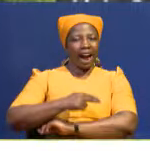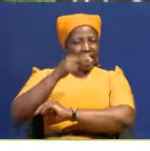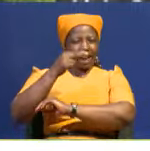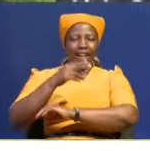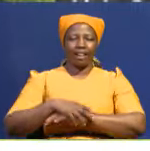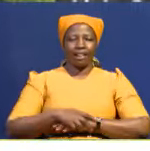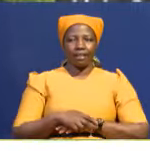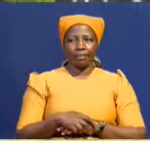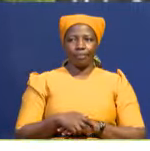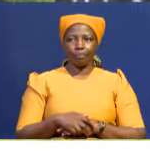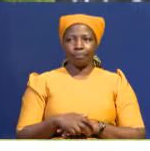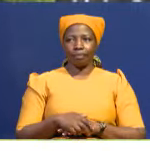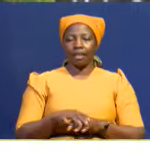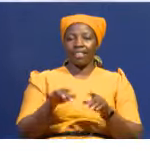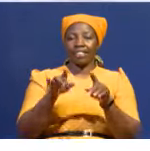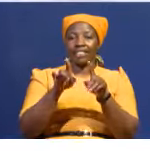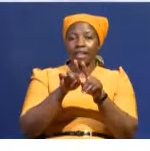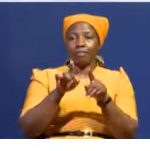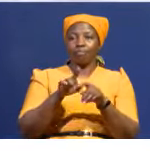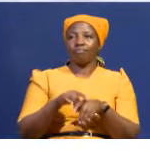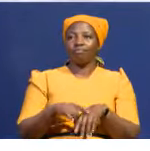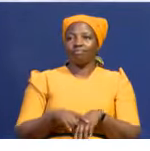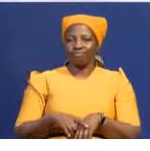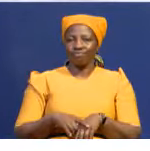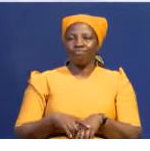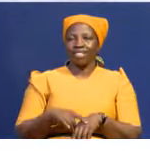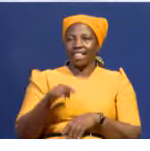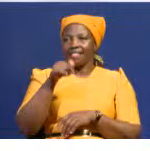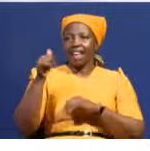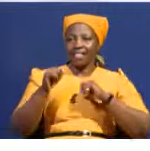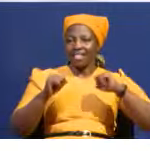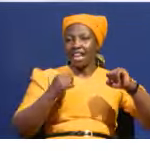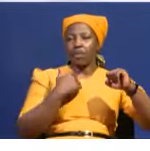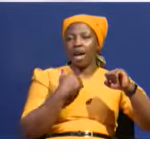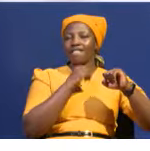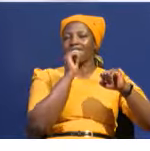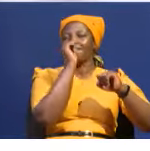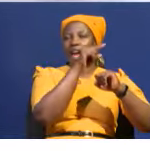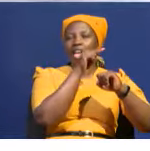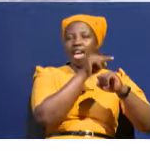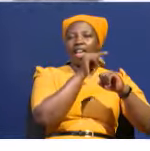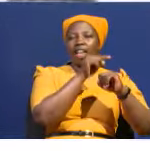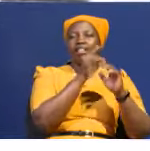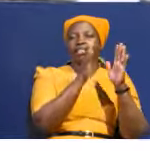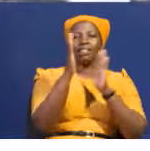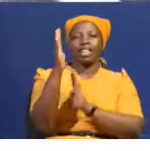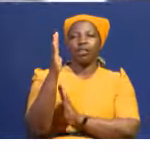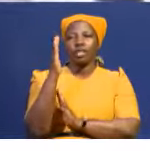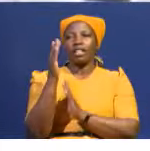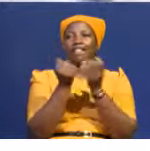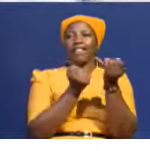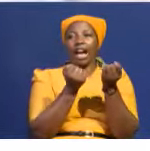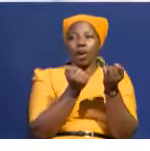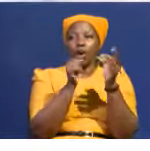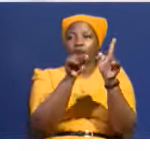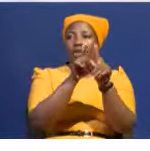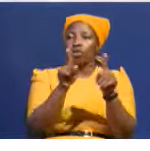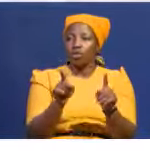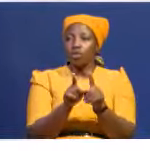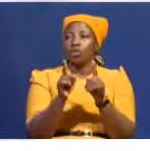pia upande wa nyuma pia kunayo magari ya usalama, na vile vile pia kunayo